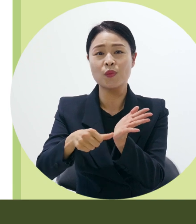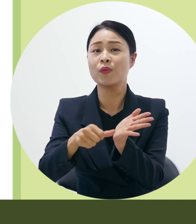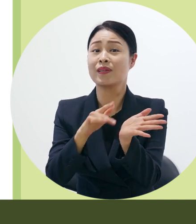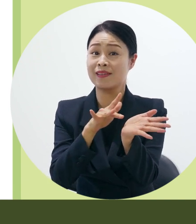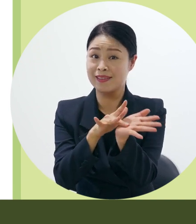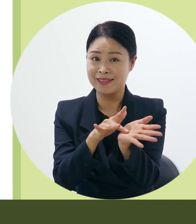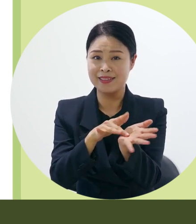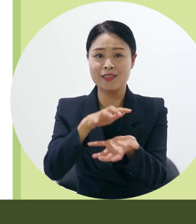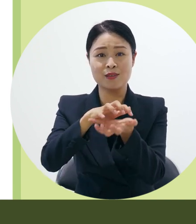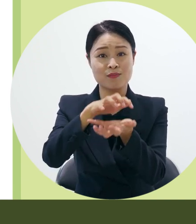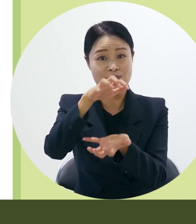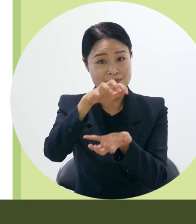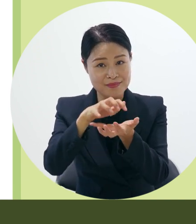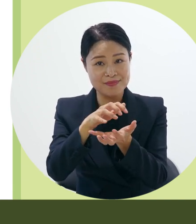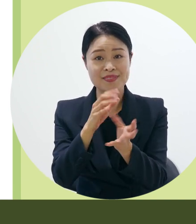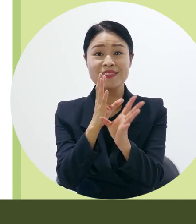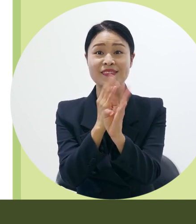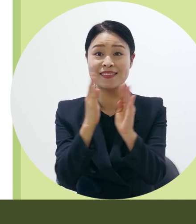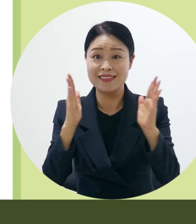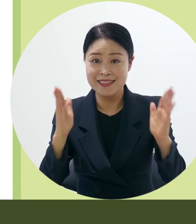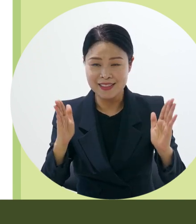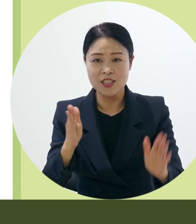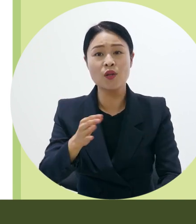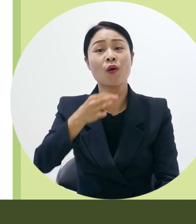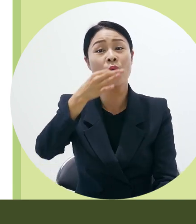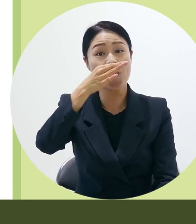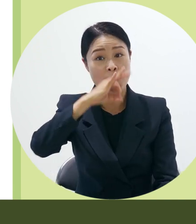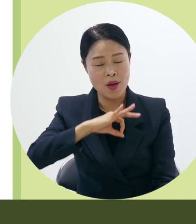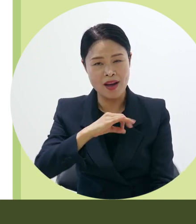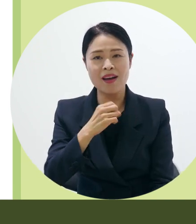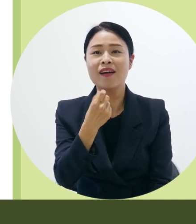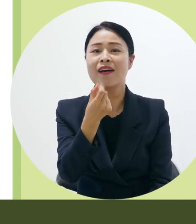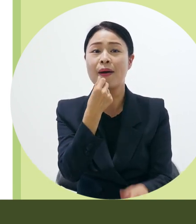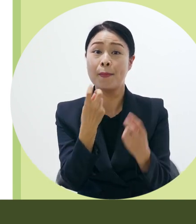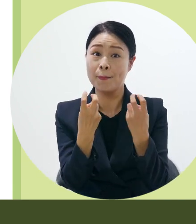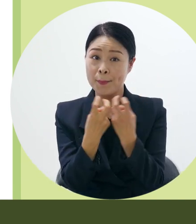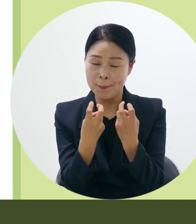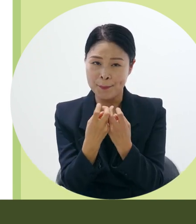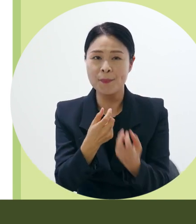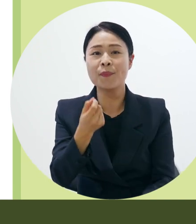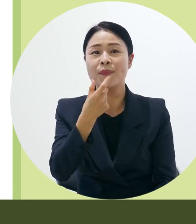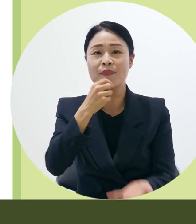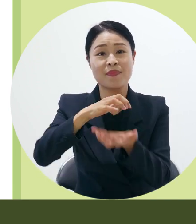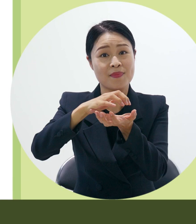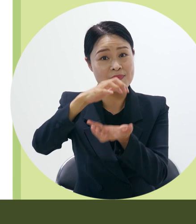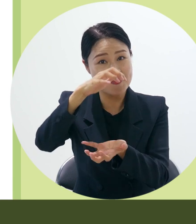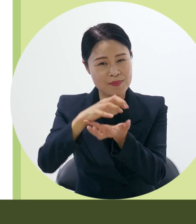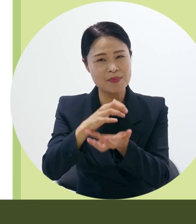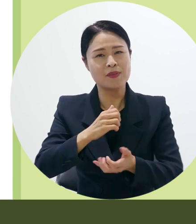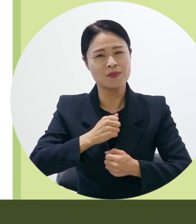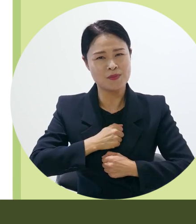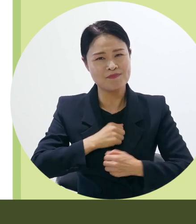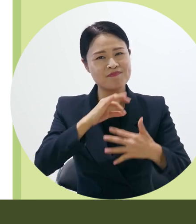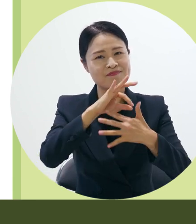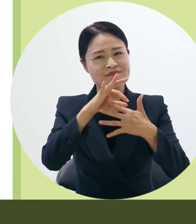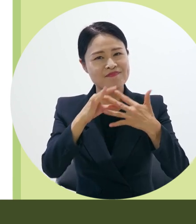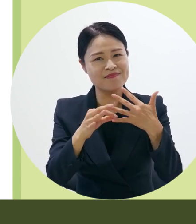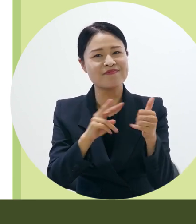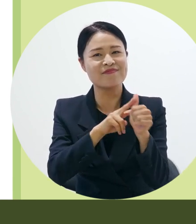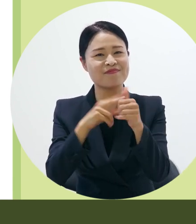사용기한, 효능 효과, 용법 용량, 사용상의 주의사항 등의 정보로 이루어져 있습니다.